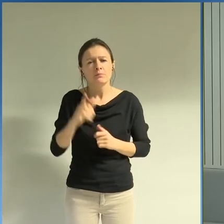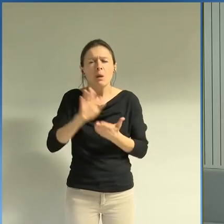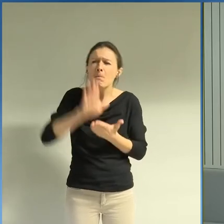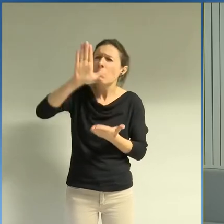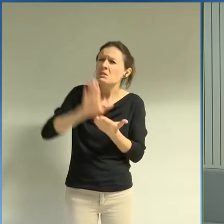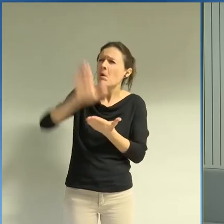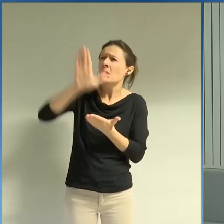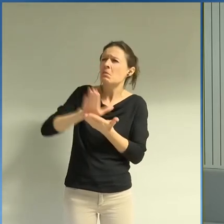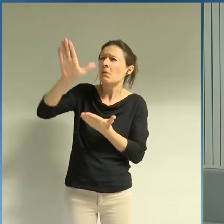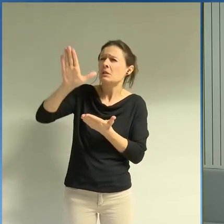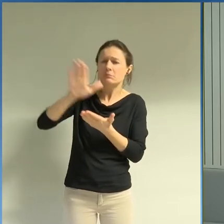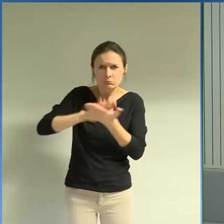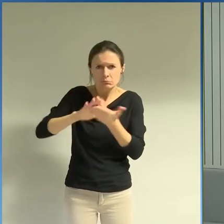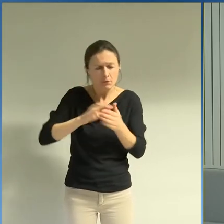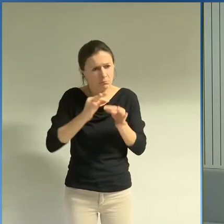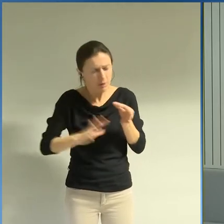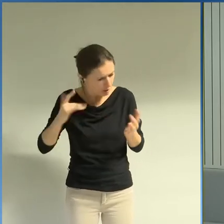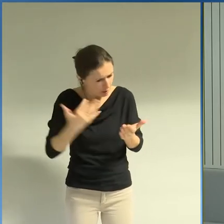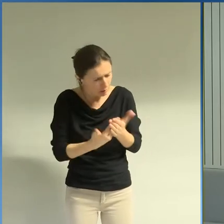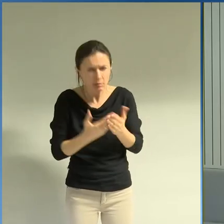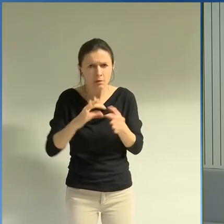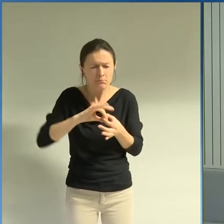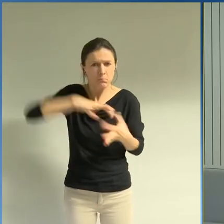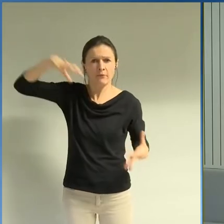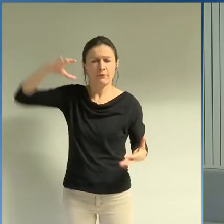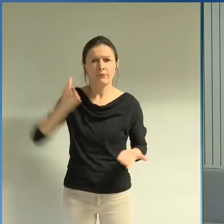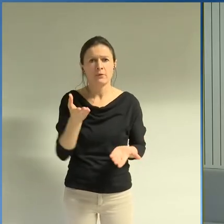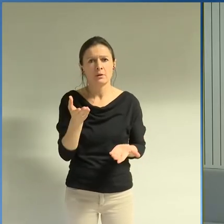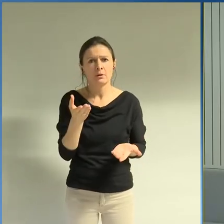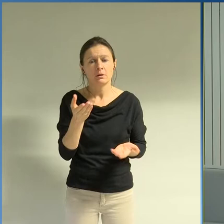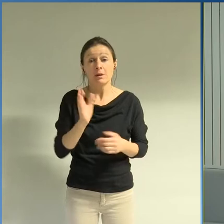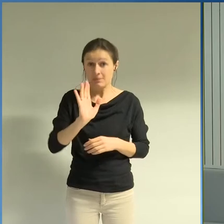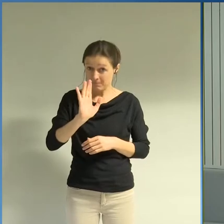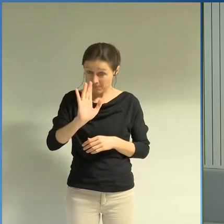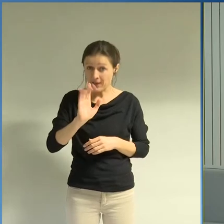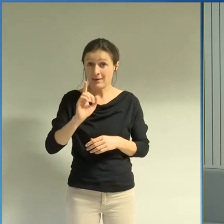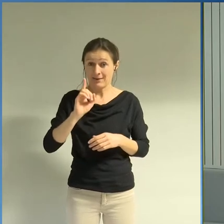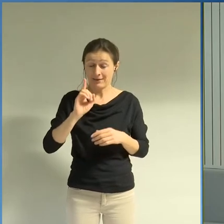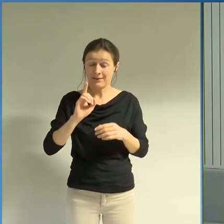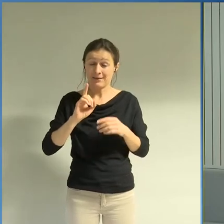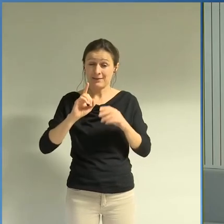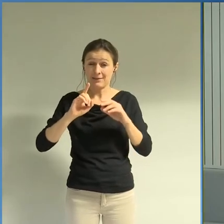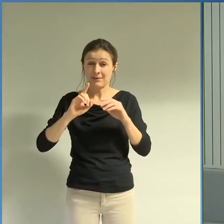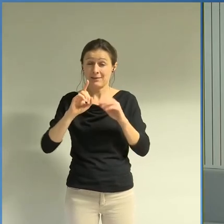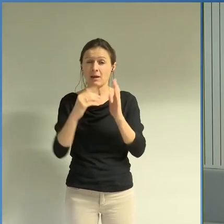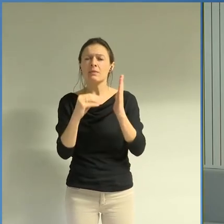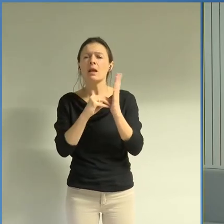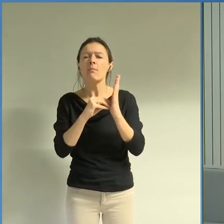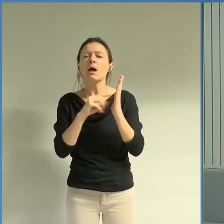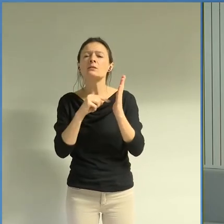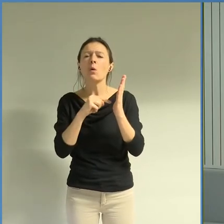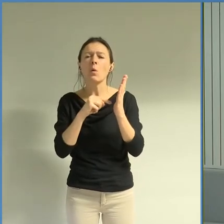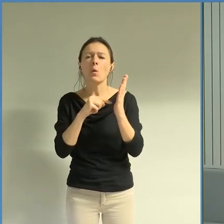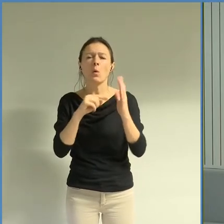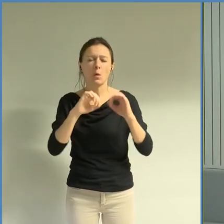bilan mais lorsque l'on rentre véritablement réellement dans le coeur de cette délibération lorsque l'on tire toutes les petites